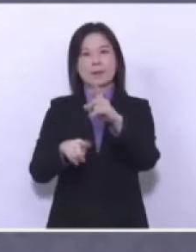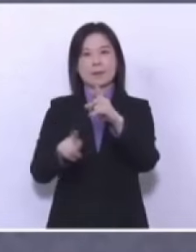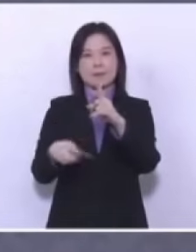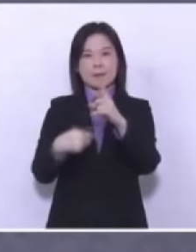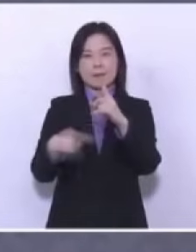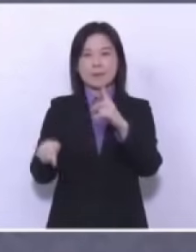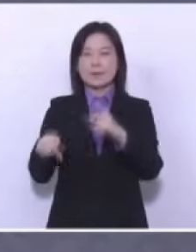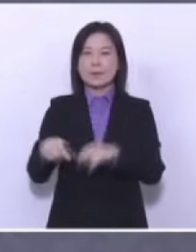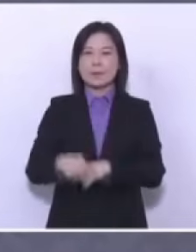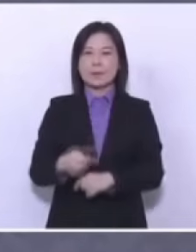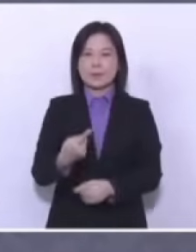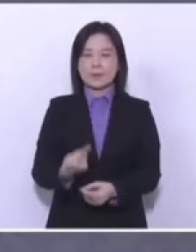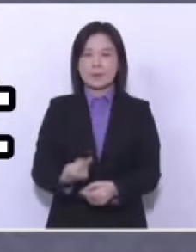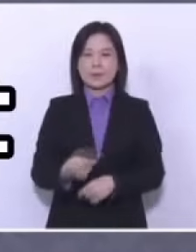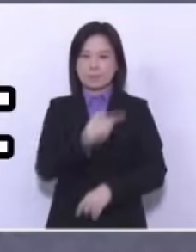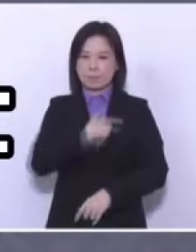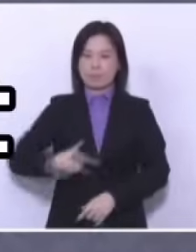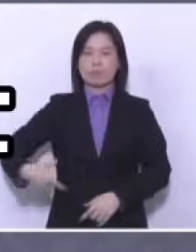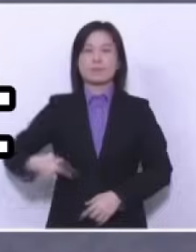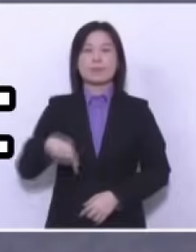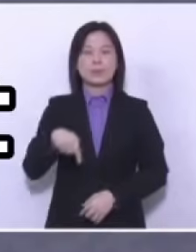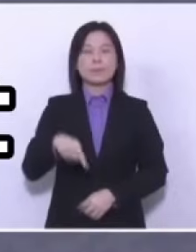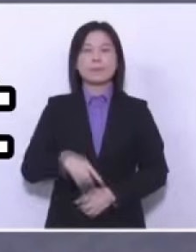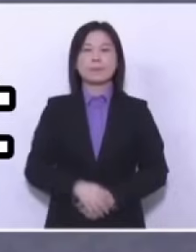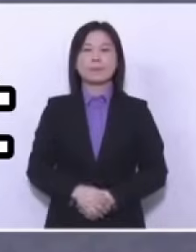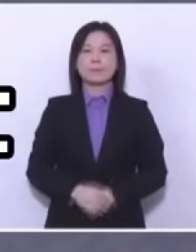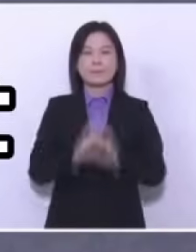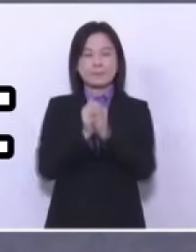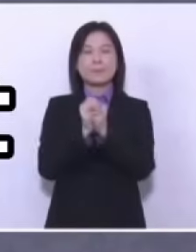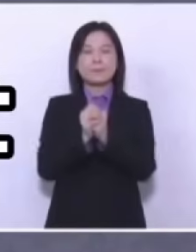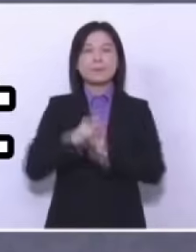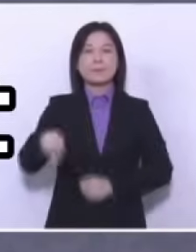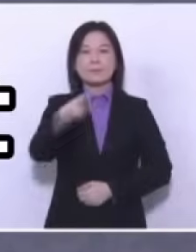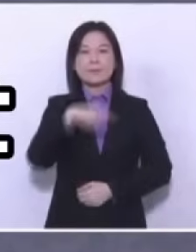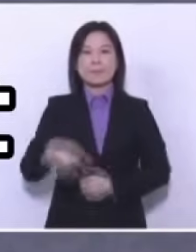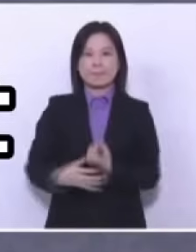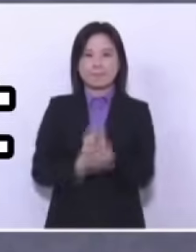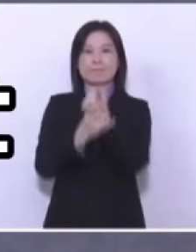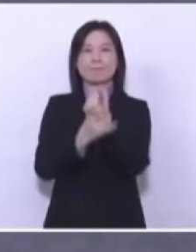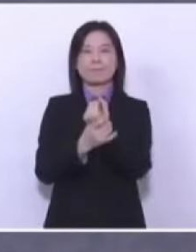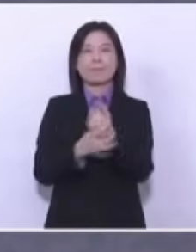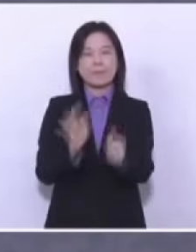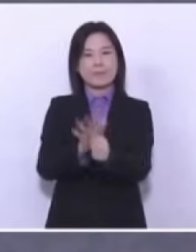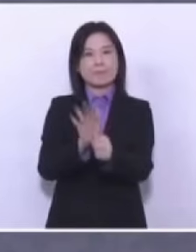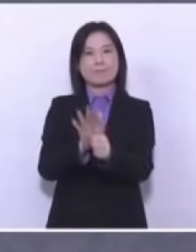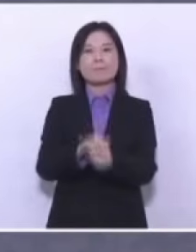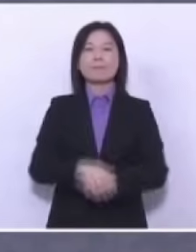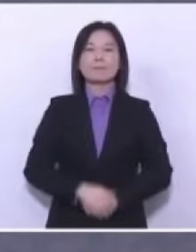投入区域立委的选举，这个就要拜托大家支持跟帮忙。